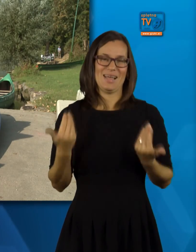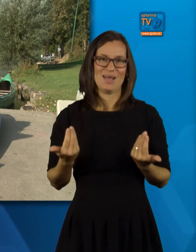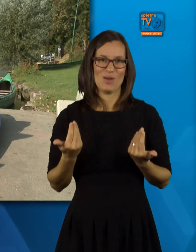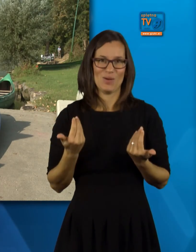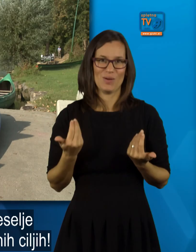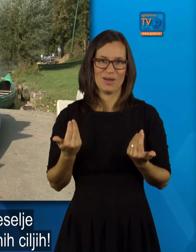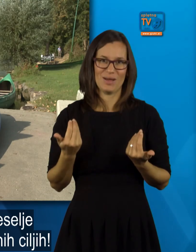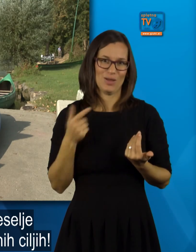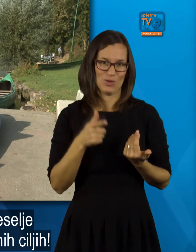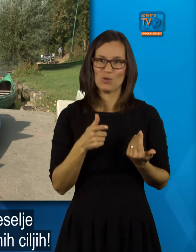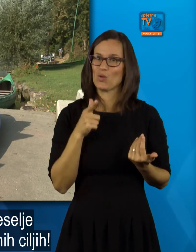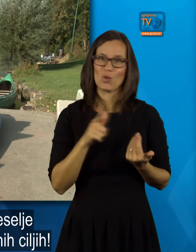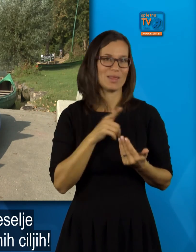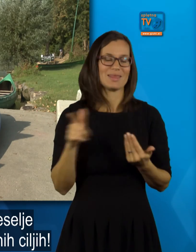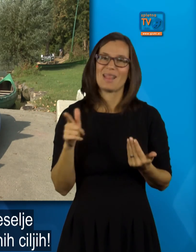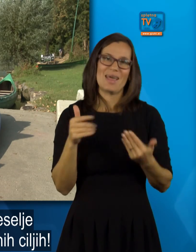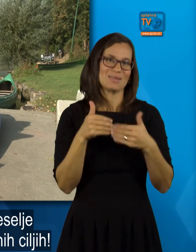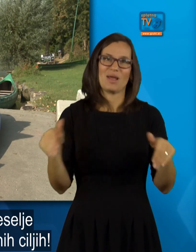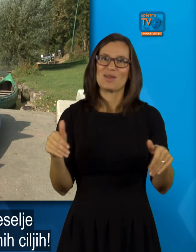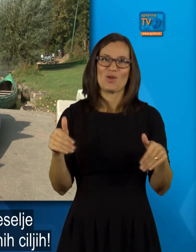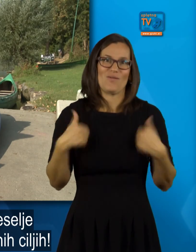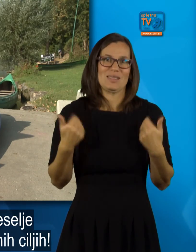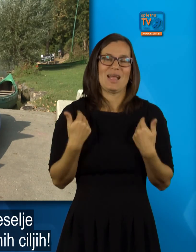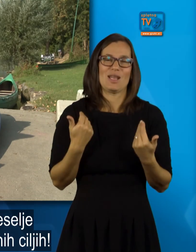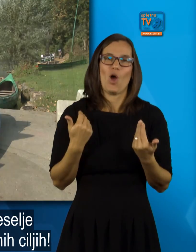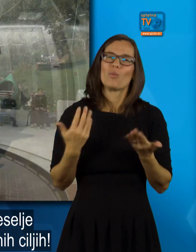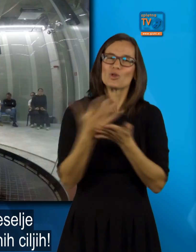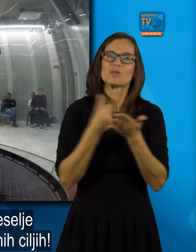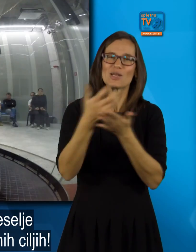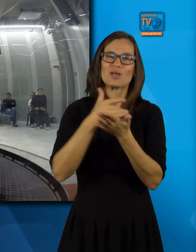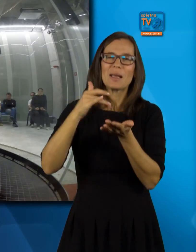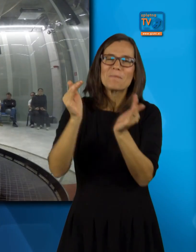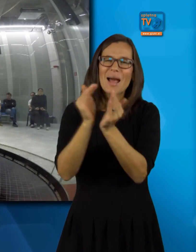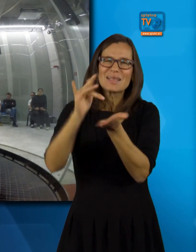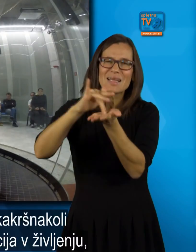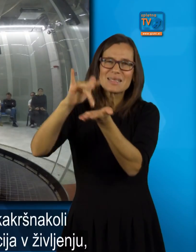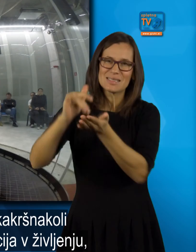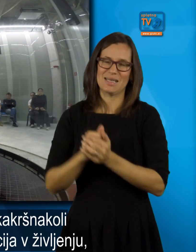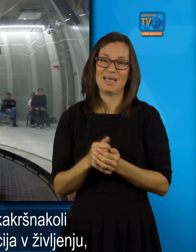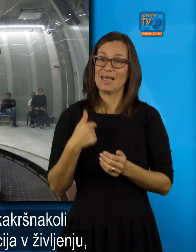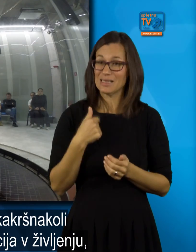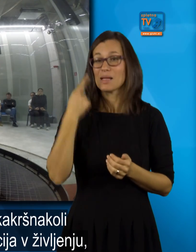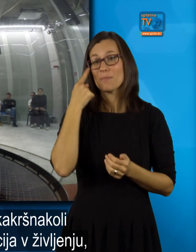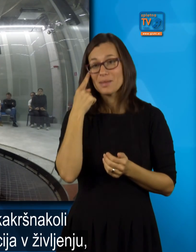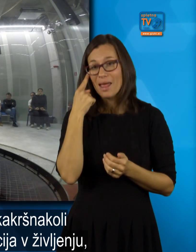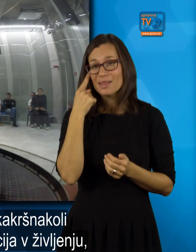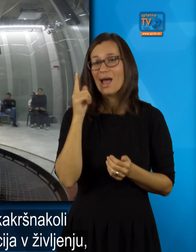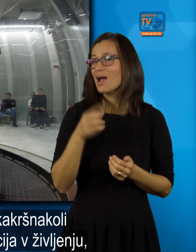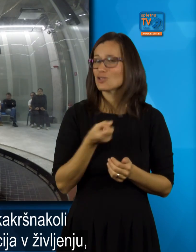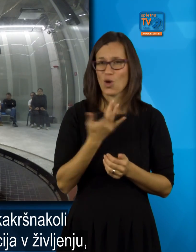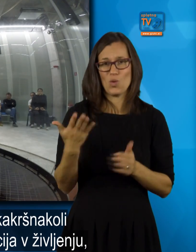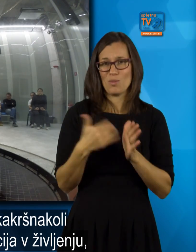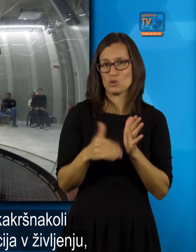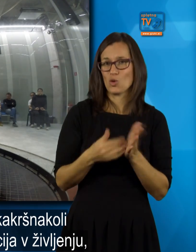To neizmerno veselje v doseženih nekih ciljih. Jaz sem mnenja, da